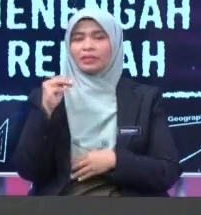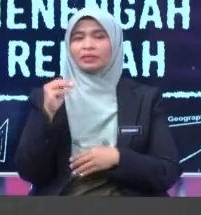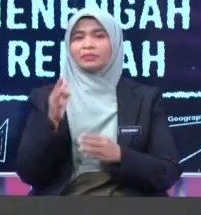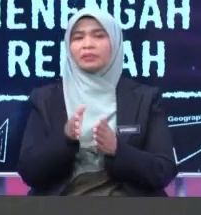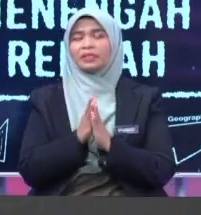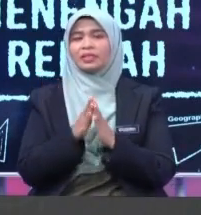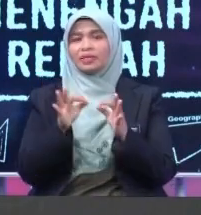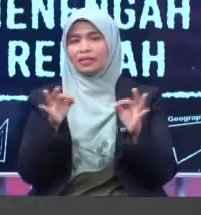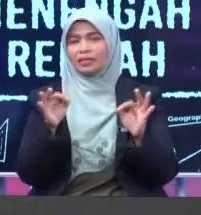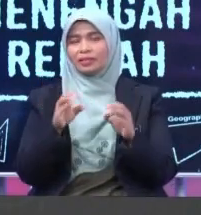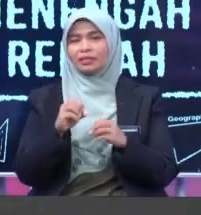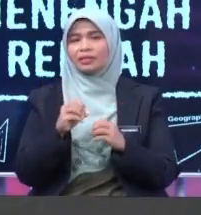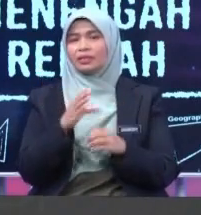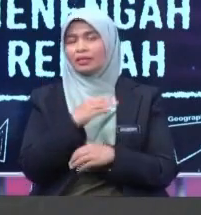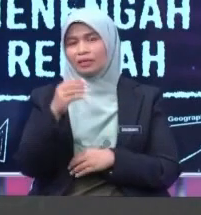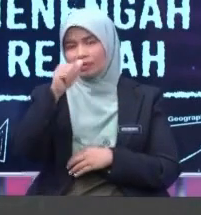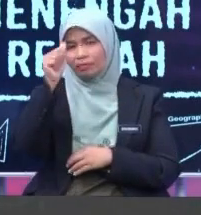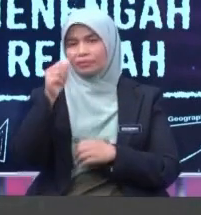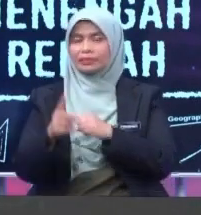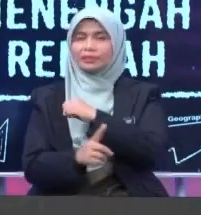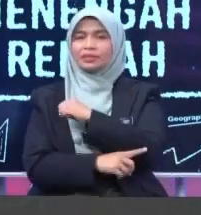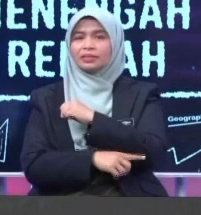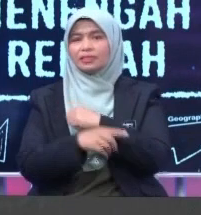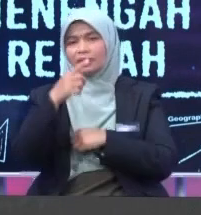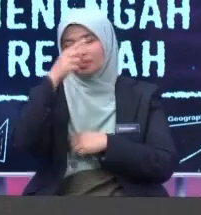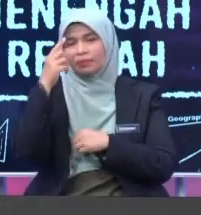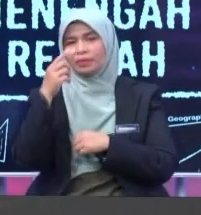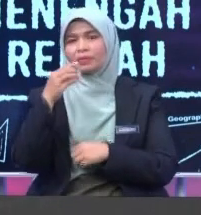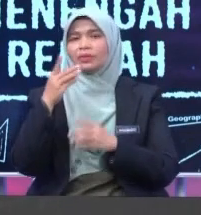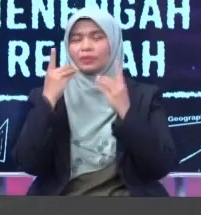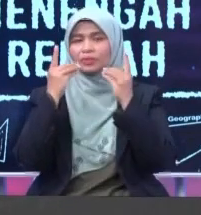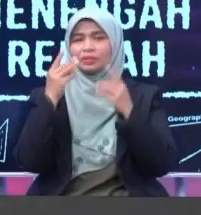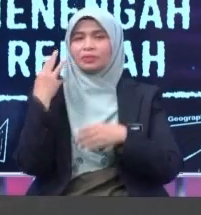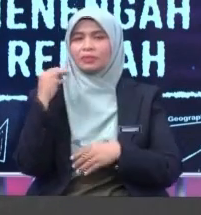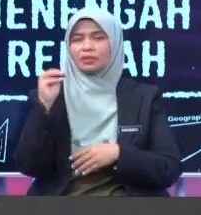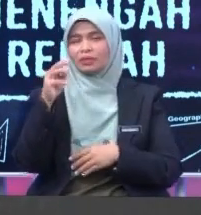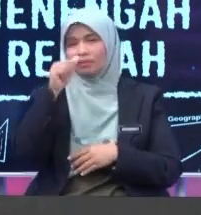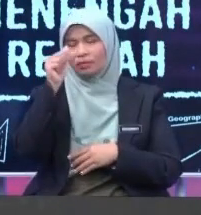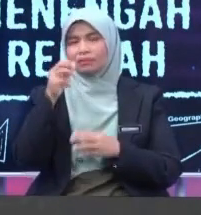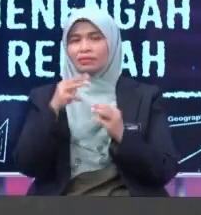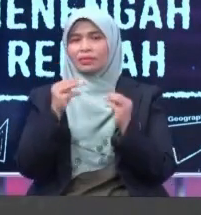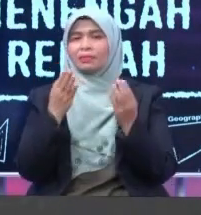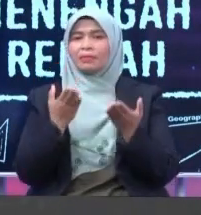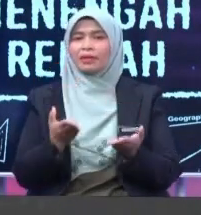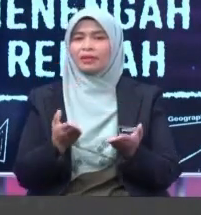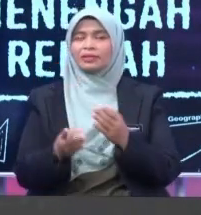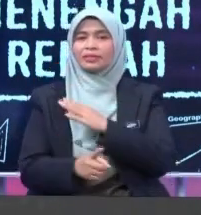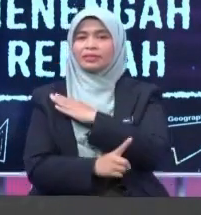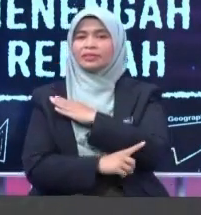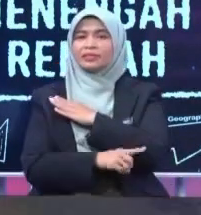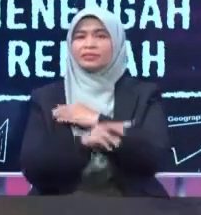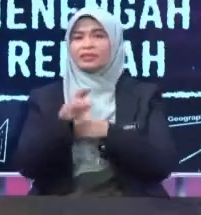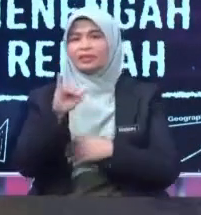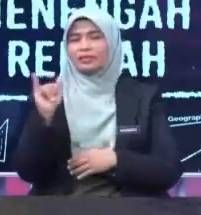kami, lalu Allah menyiksa mereka disebabkan dosa-dosa mereka, dan Allah maha berat azab siksaannya.